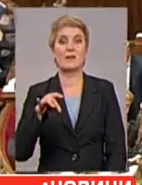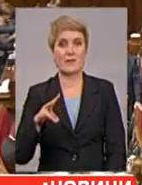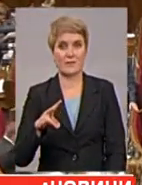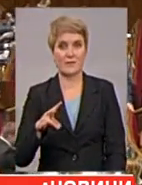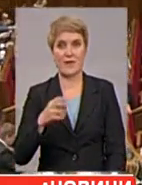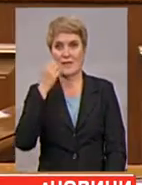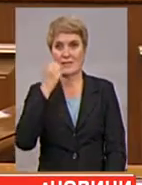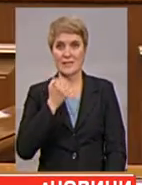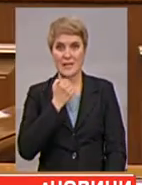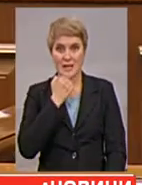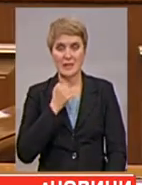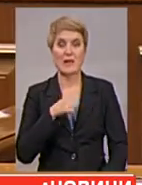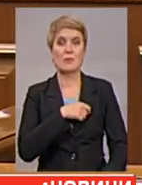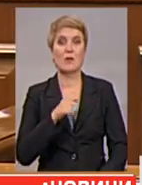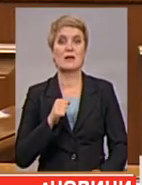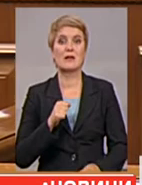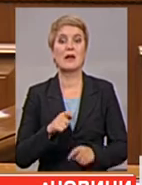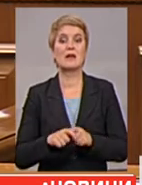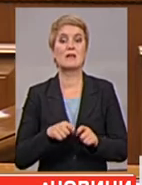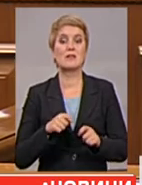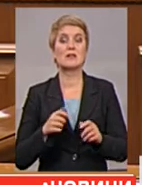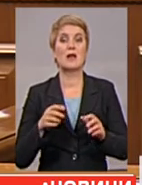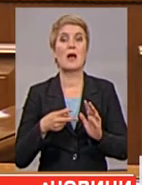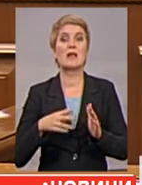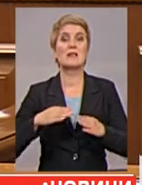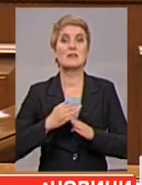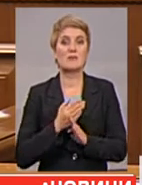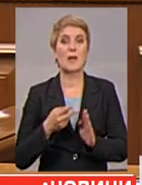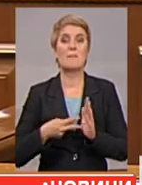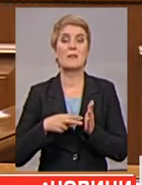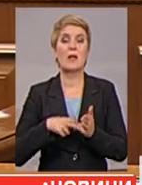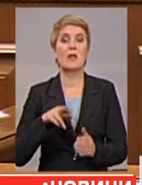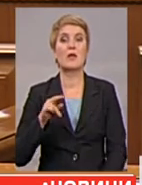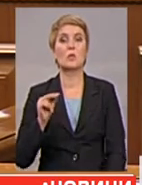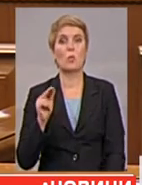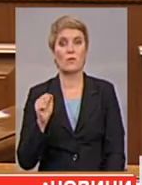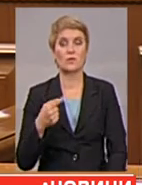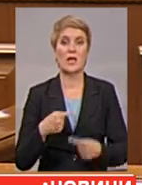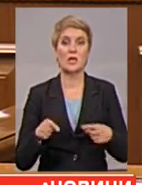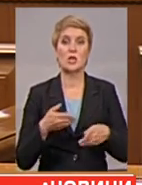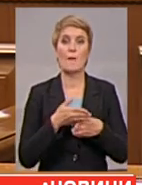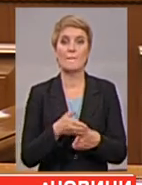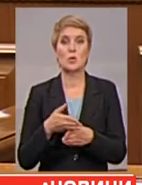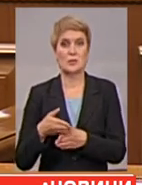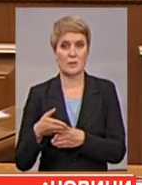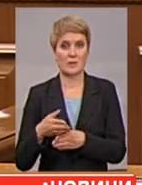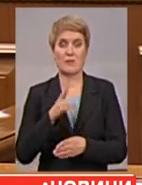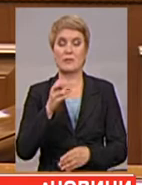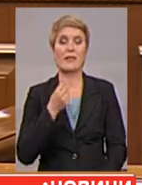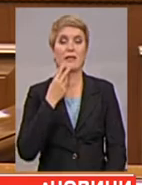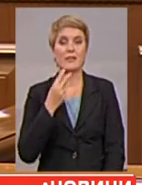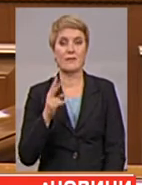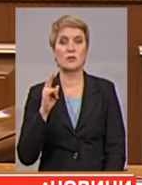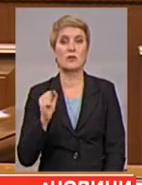заочне засудження. Цим зірвали плани розвалити справу Януковича та інших посібників. Не дивлячись